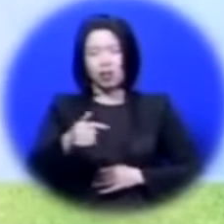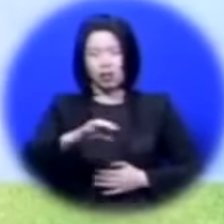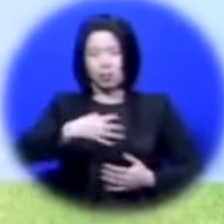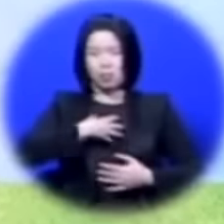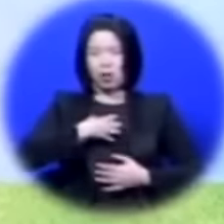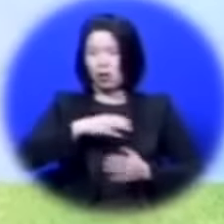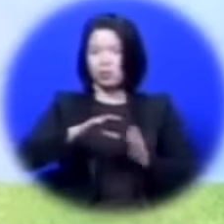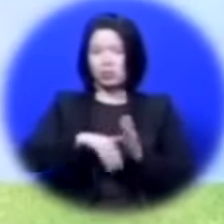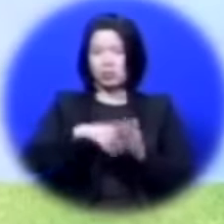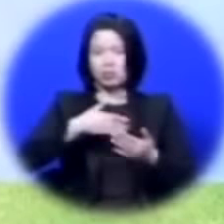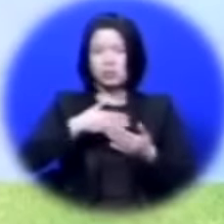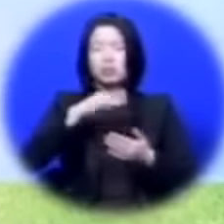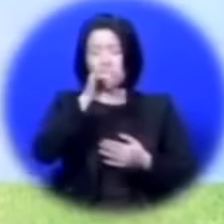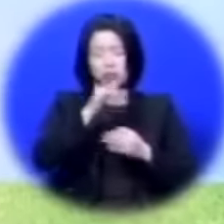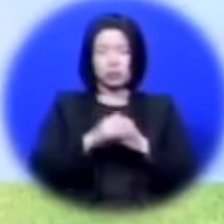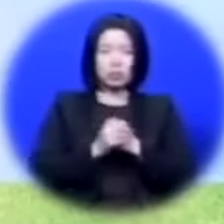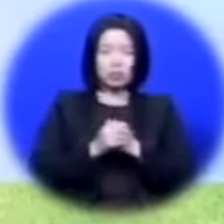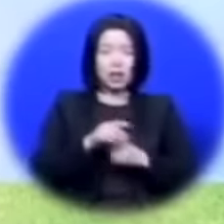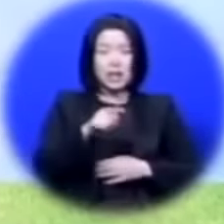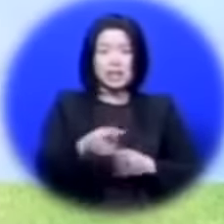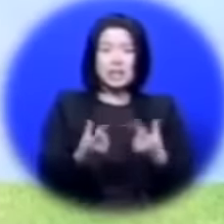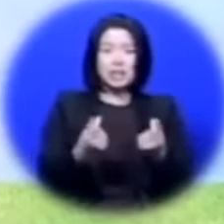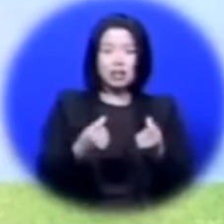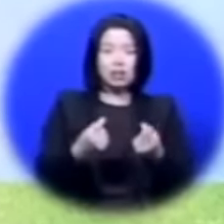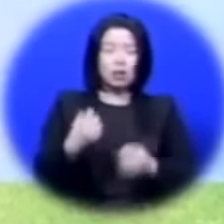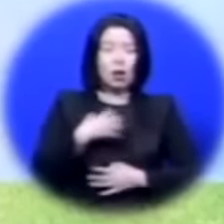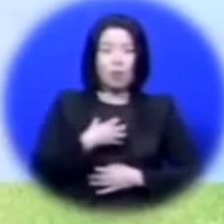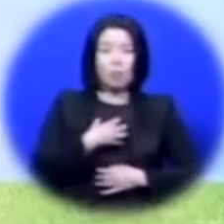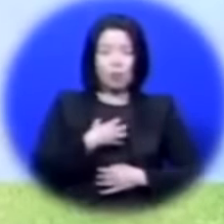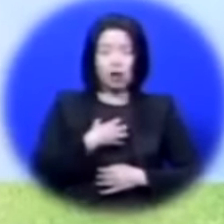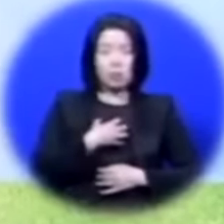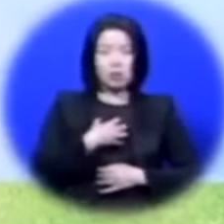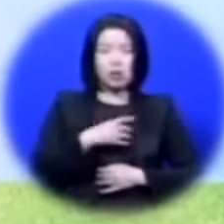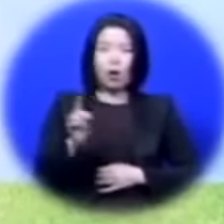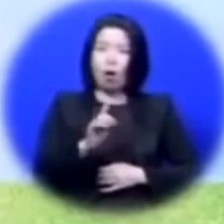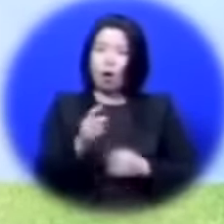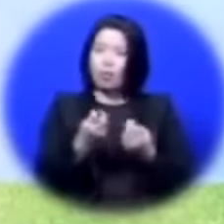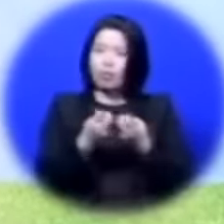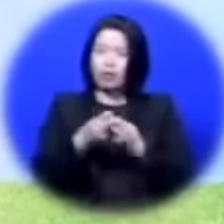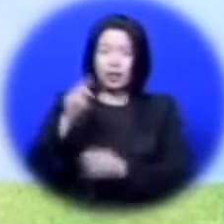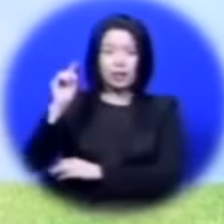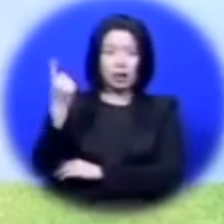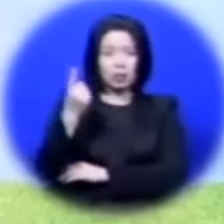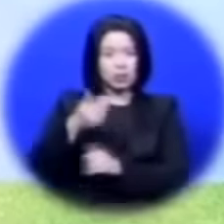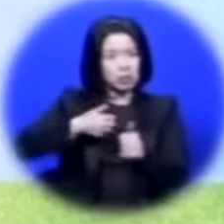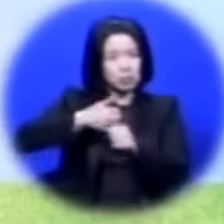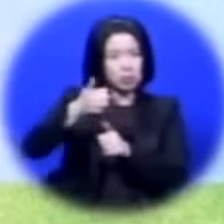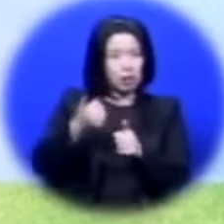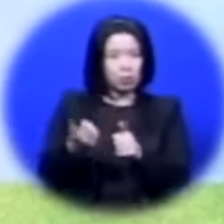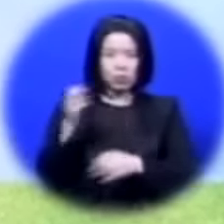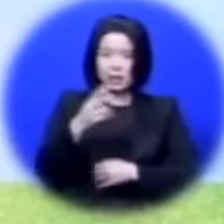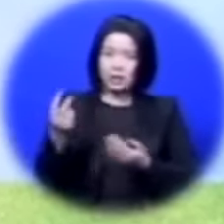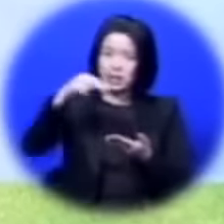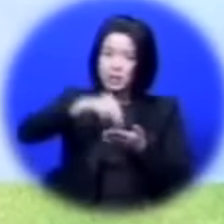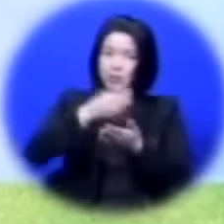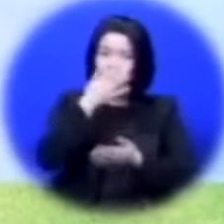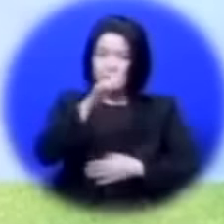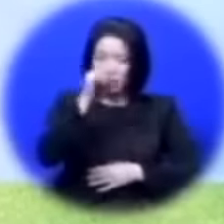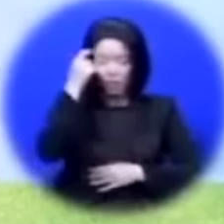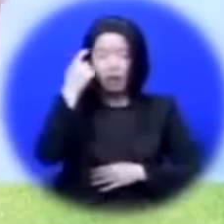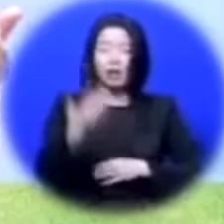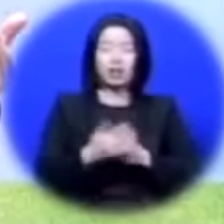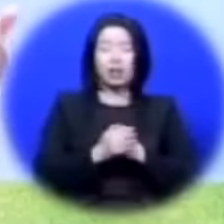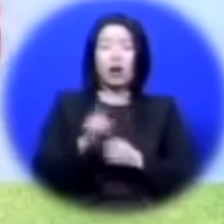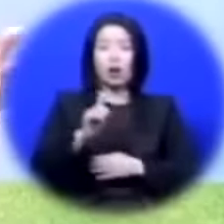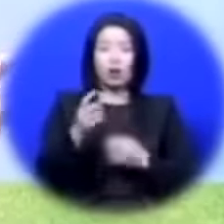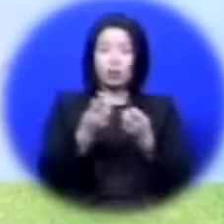있었던 거예요 근데 이런 위험을 어떻게 다윗이 극복하고 다시 일어났어 났을까 어떻게 그렇게